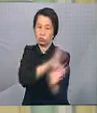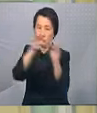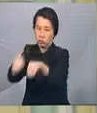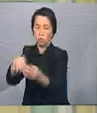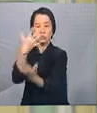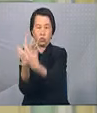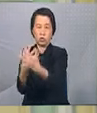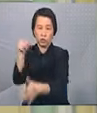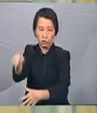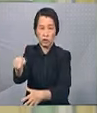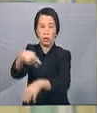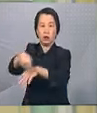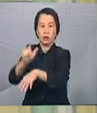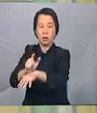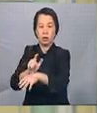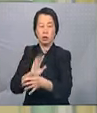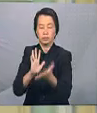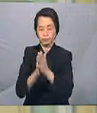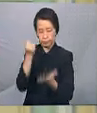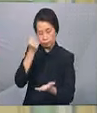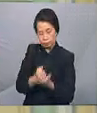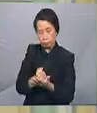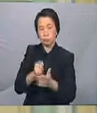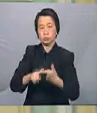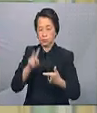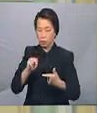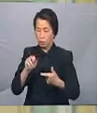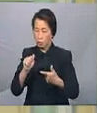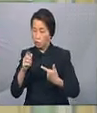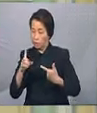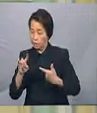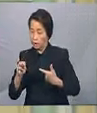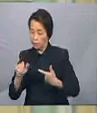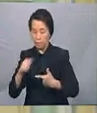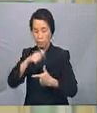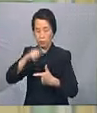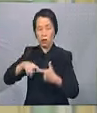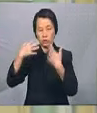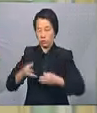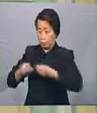Kementerian Luar, Jabatan Immigration dan NADMA telah pun ditugaskan